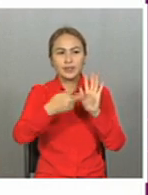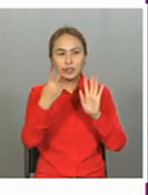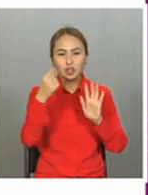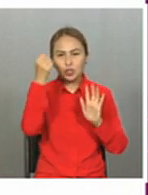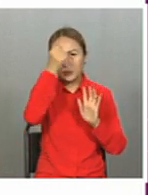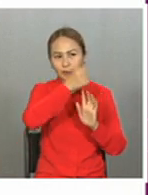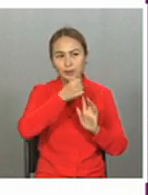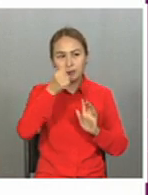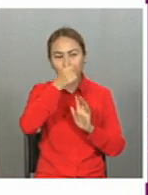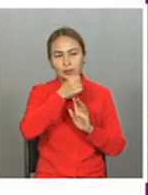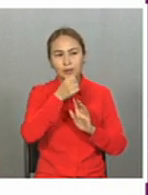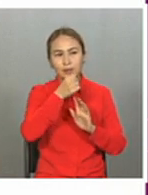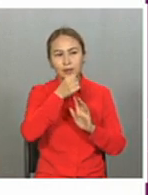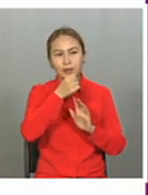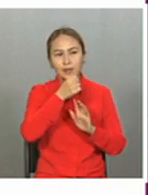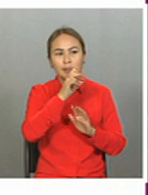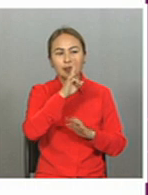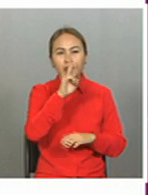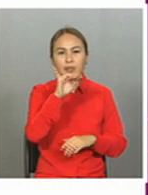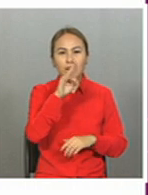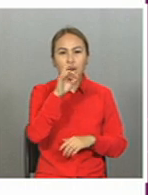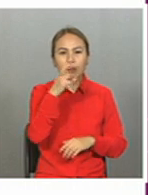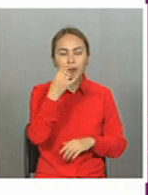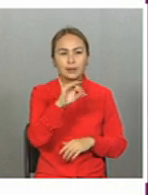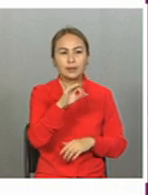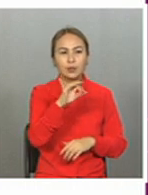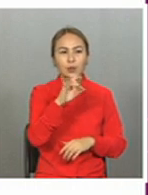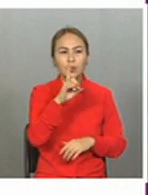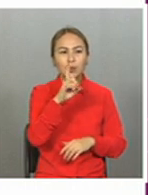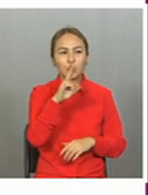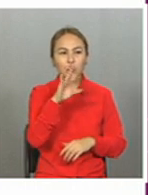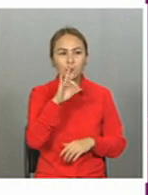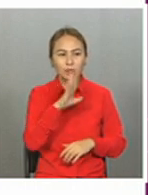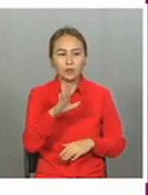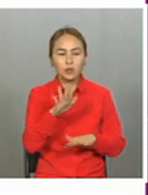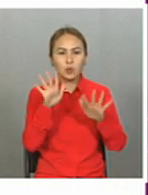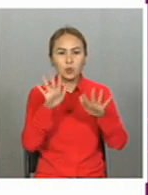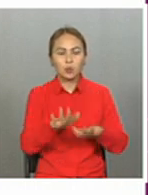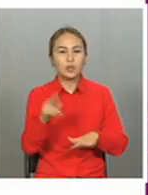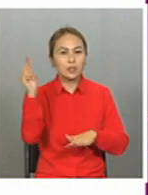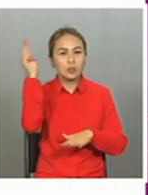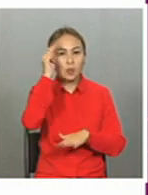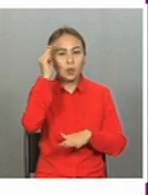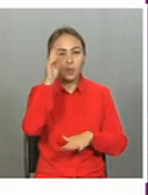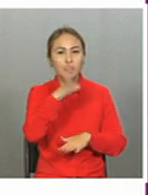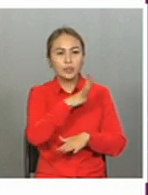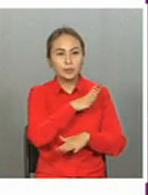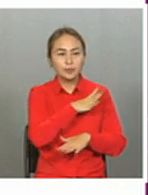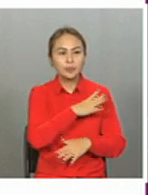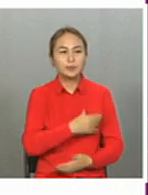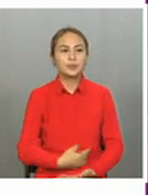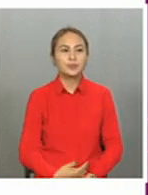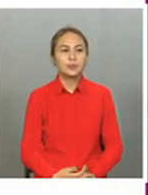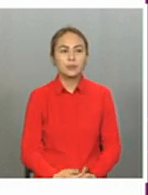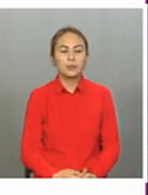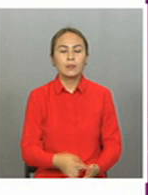1929-1932 жылдары Әбілхан Қастеев Николай Хлудовтың студиясында оқыды.